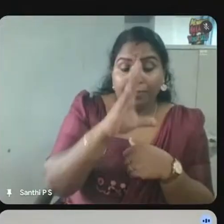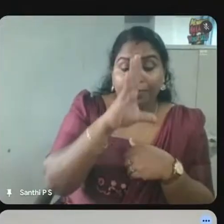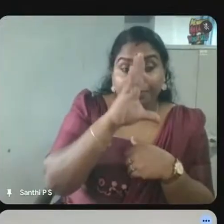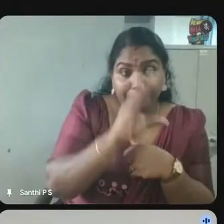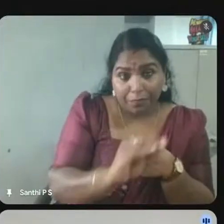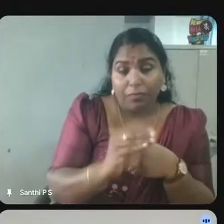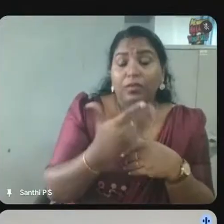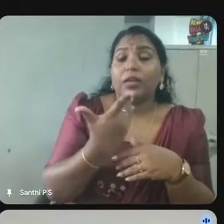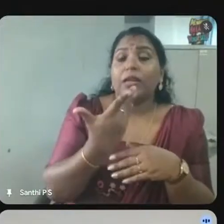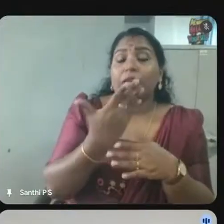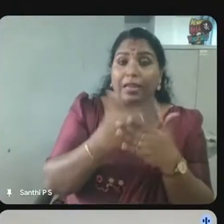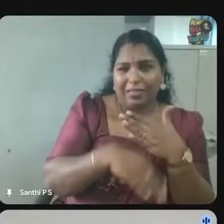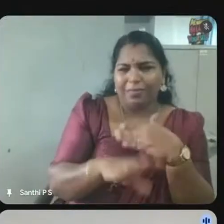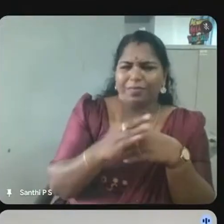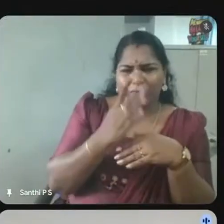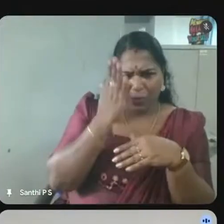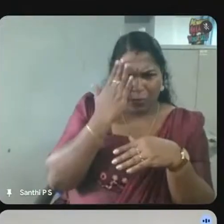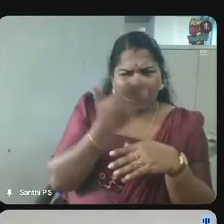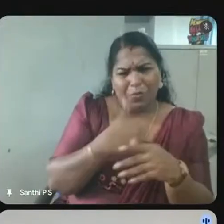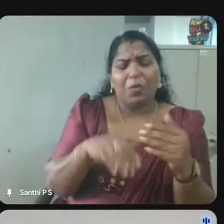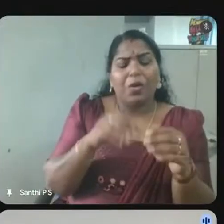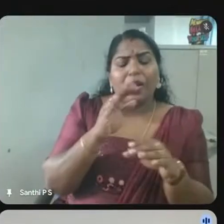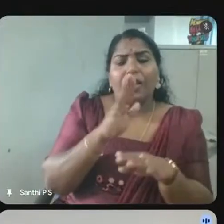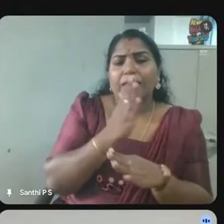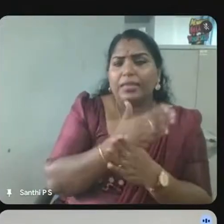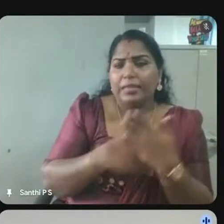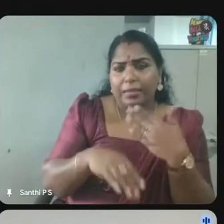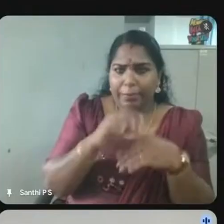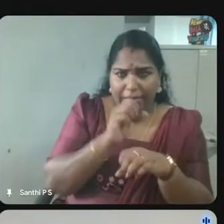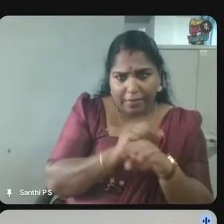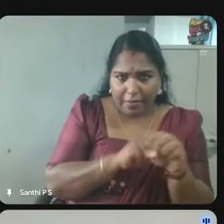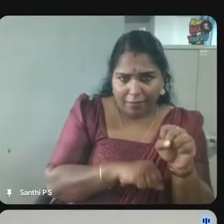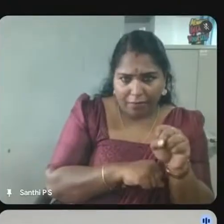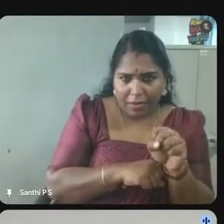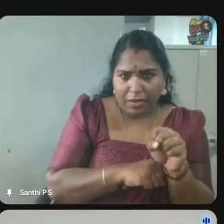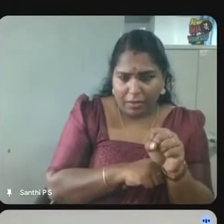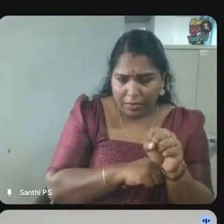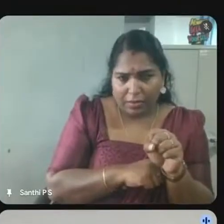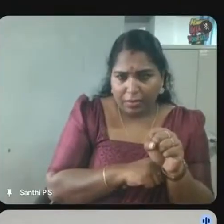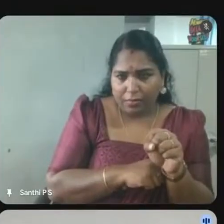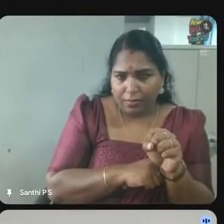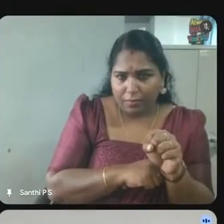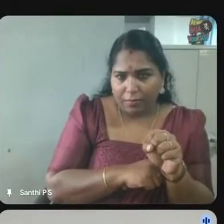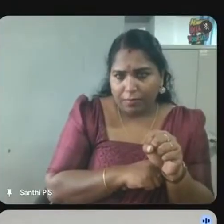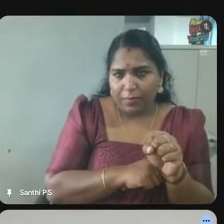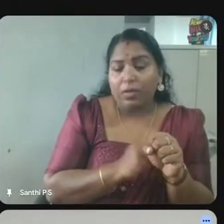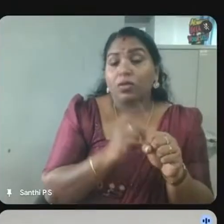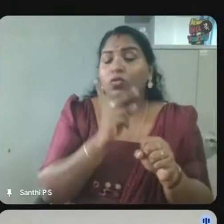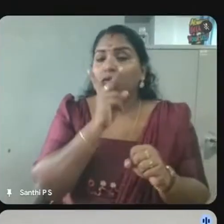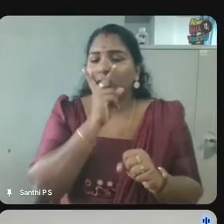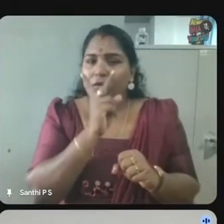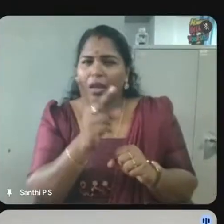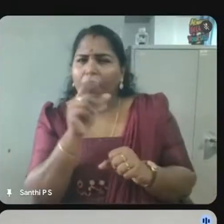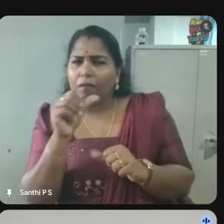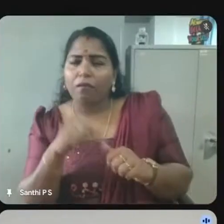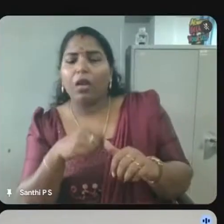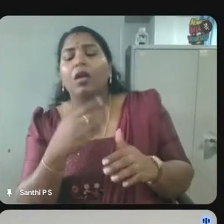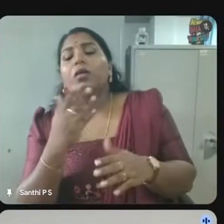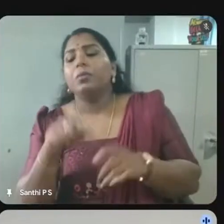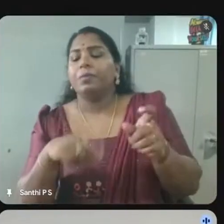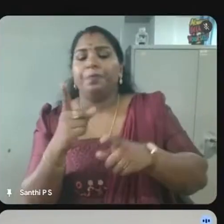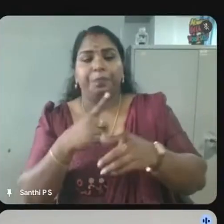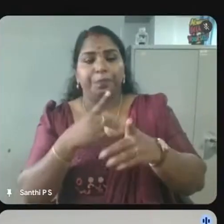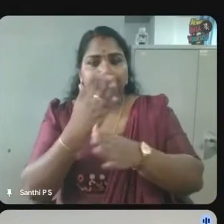ഡിസബിലിറ്റി സർട്ടിഫിക്കറ്റ് നിങ്ങളിൽ പലർക്കും അറിയാതിരിക്കാം, പലരും കേട്ട് കാണും. ഇത് നമ്മളൊരു ഡിസബിലിറ്റി ഉള്ളതനുസരിച്ച് നമുക്ക് അവർക്ക്